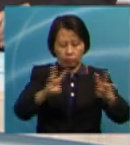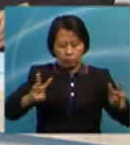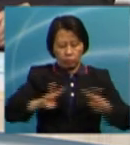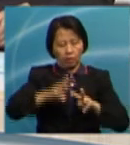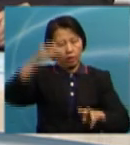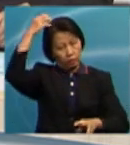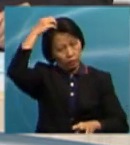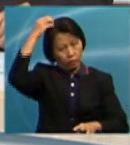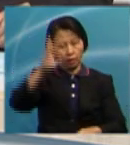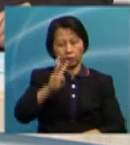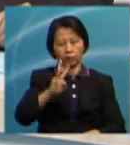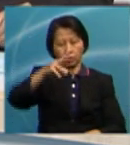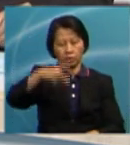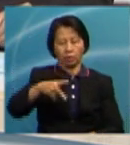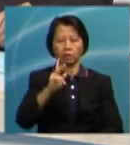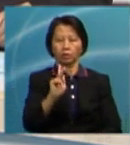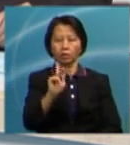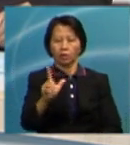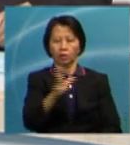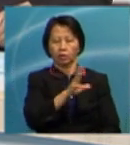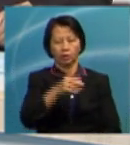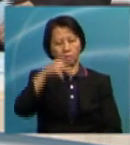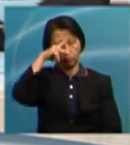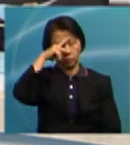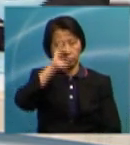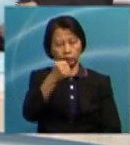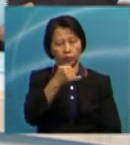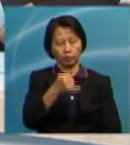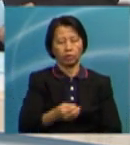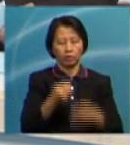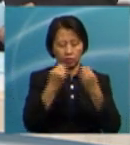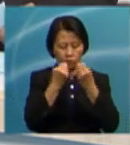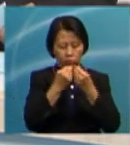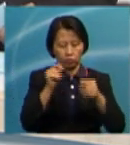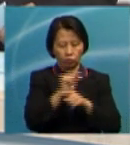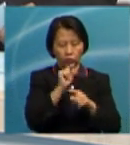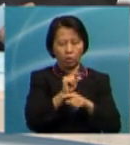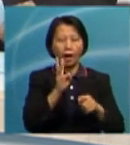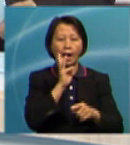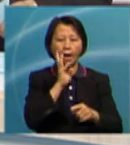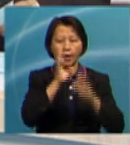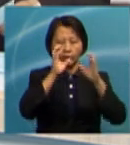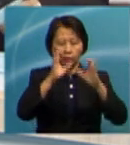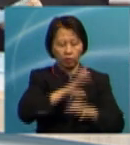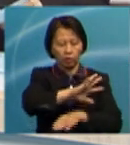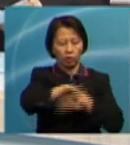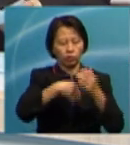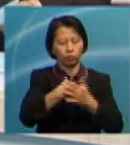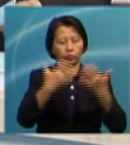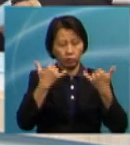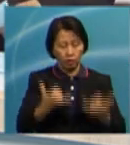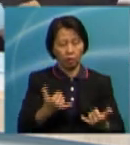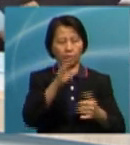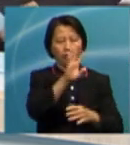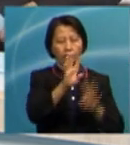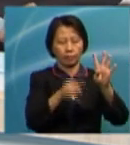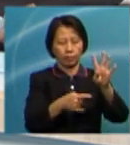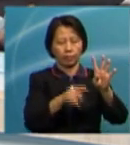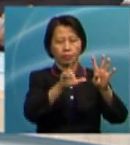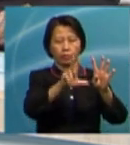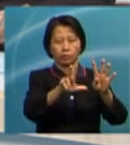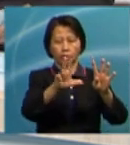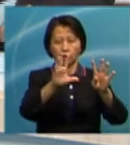Selangor wilayah Persekutuan Kuala Lumpur dan Putrajaya kadar penggunaan air secara keseluruhan kini adalah sebanyak